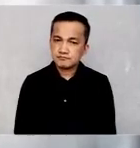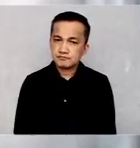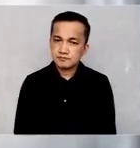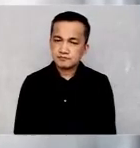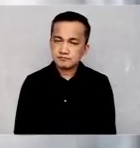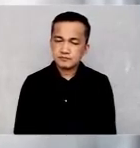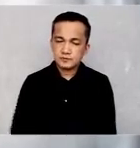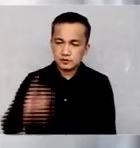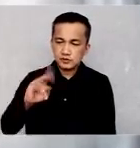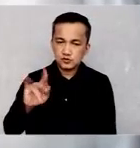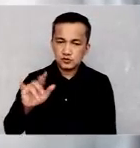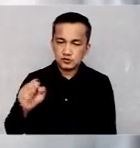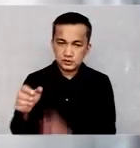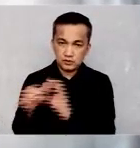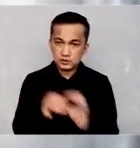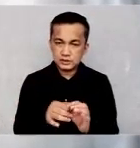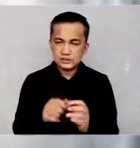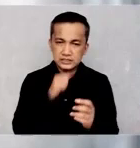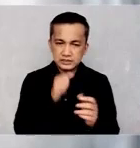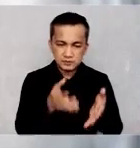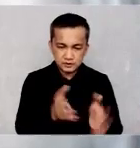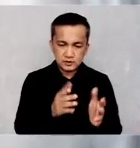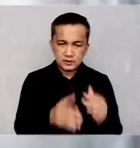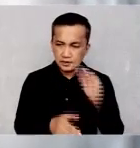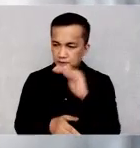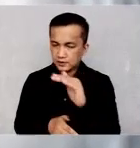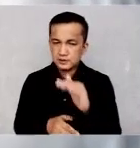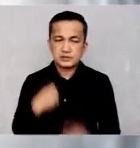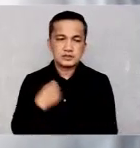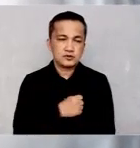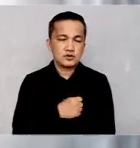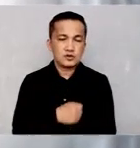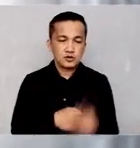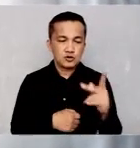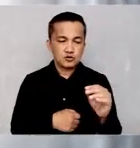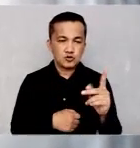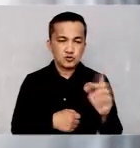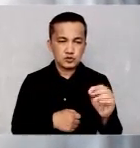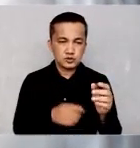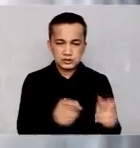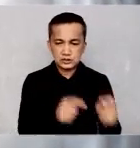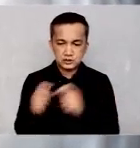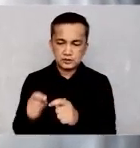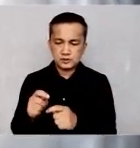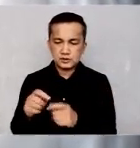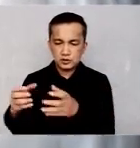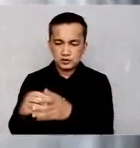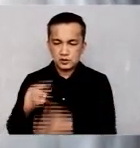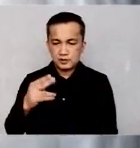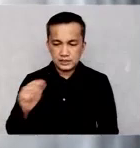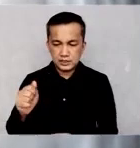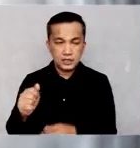Julius, kaugnay niyan, hindi nga napagbigyan itong apela ni Senator Coco Pimentel na ilipat ng komite ang Maharlika. Kapag nangyari kasi